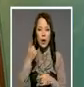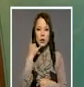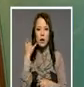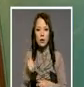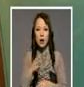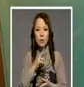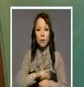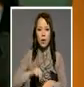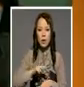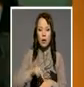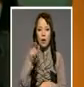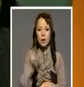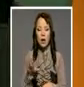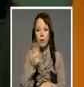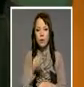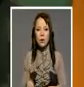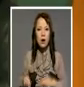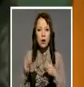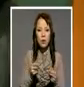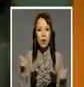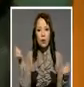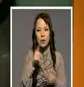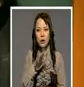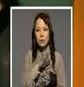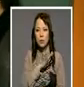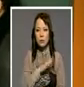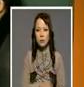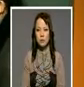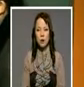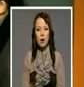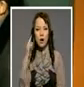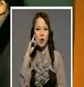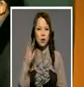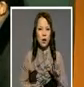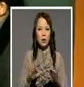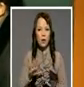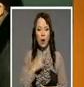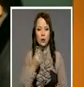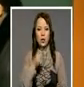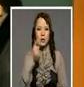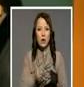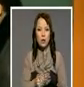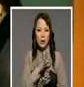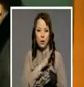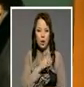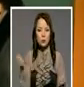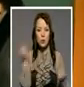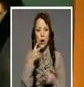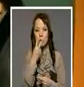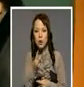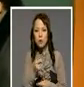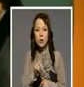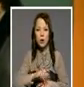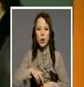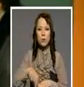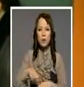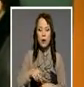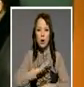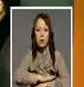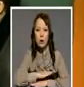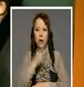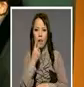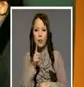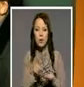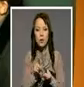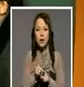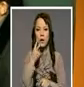қызметкеріне қоңырау соғыпты. Подозрительный түрде былай қауіпті адам сияқты. Киім кигендері де жүріс тұрыстары да. Содан кейін бұл қайда барар екен